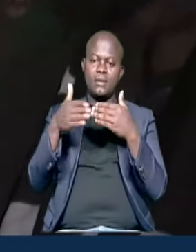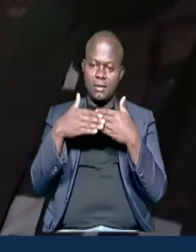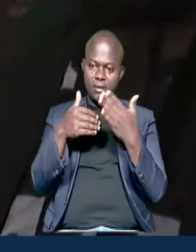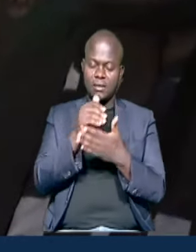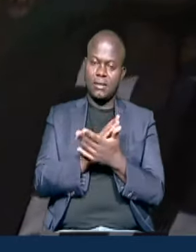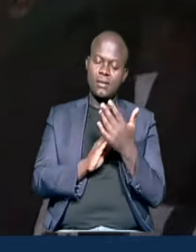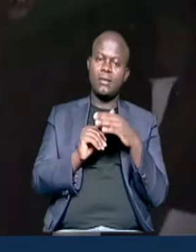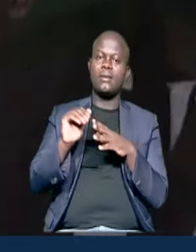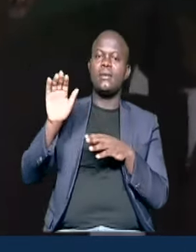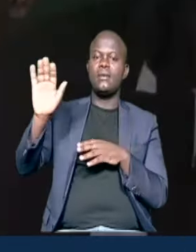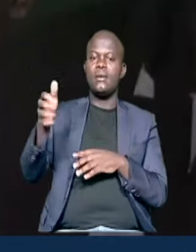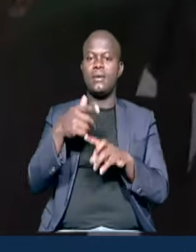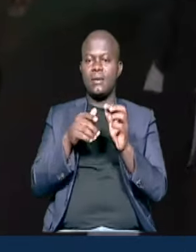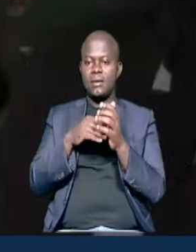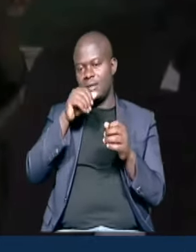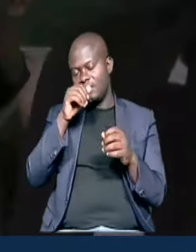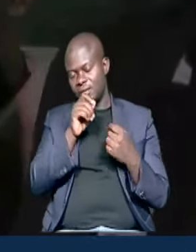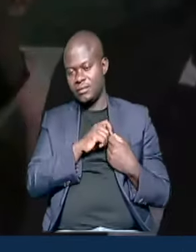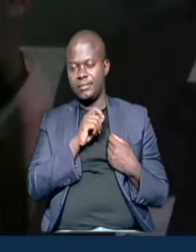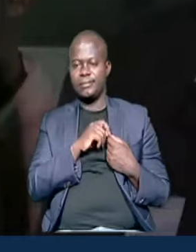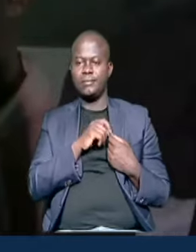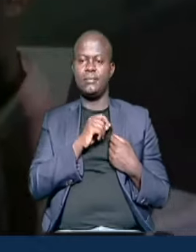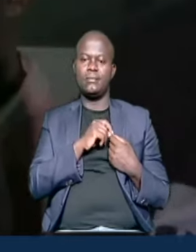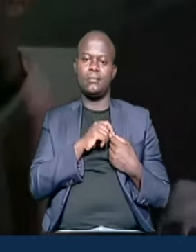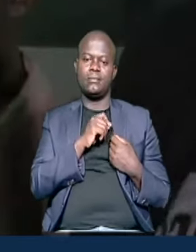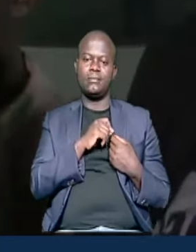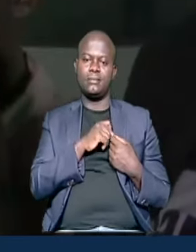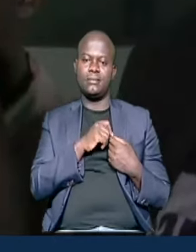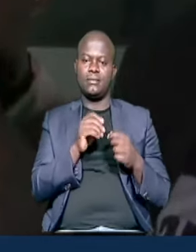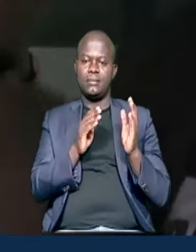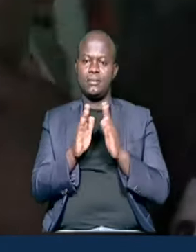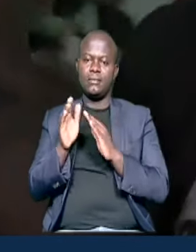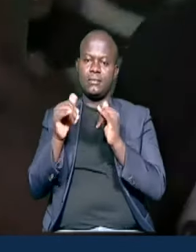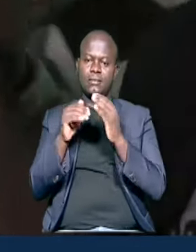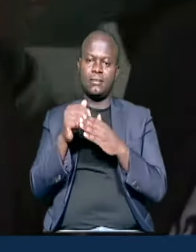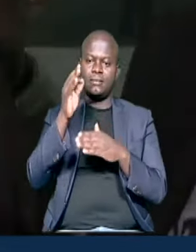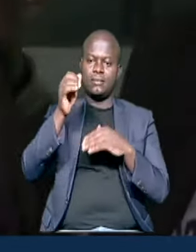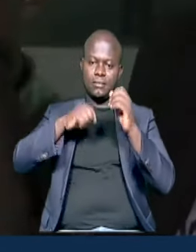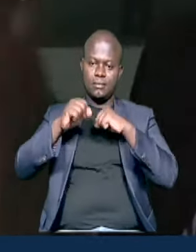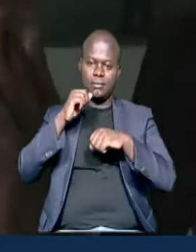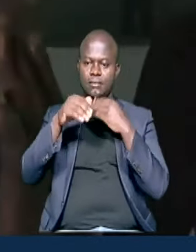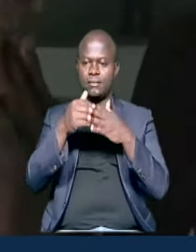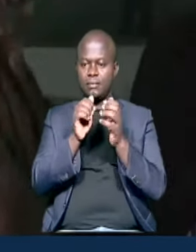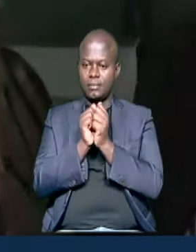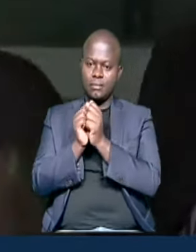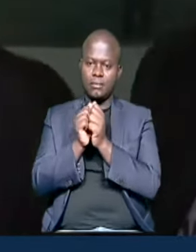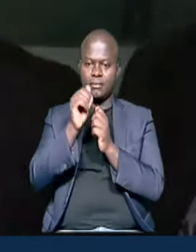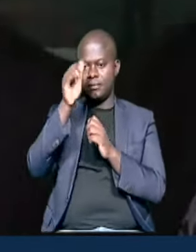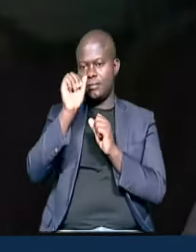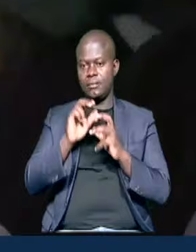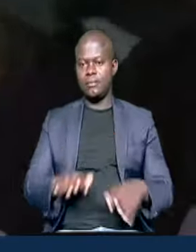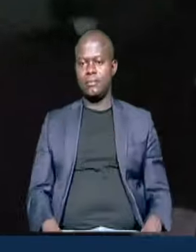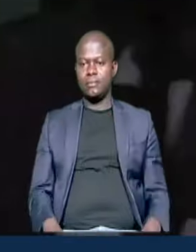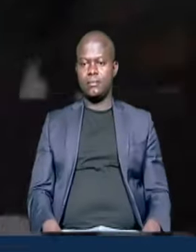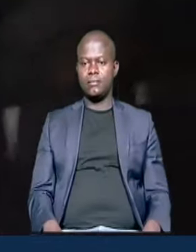bari hanze ariko muvandimwe turababaye tugiye gutegura match itaha muri championa muvandimwe imana iguhe umugisha